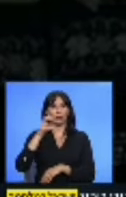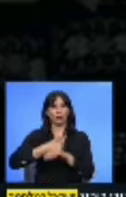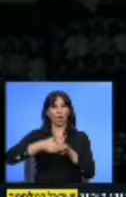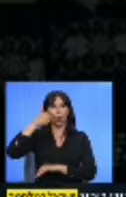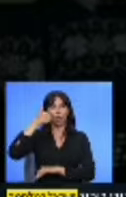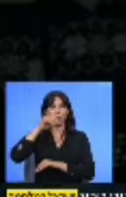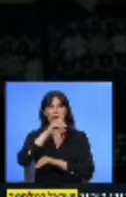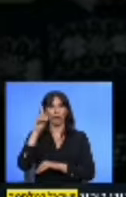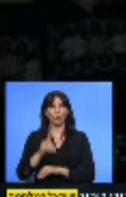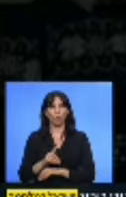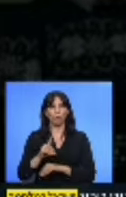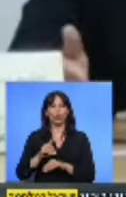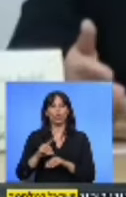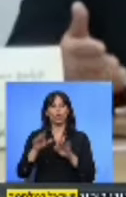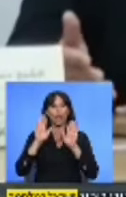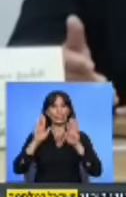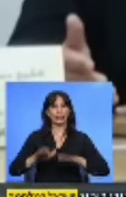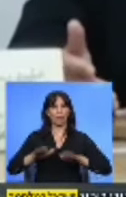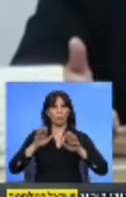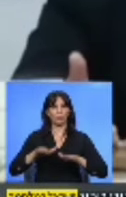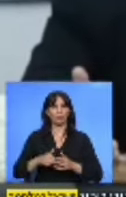של התנועה האסלאמית. מדיר